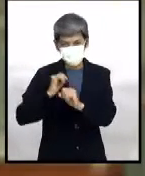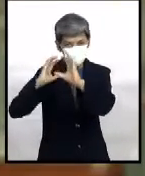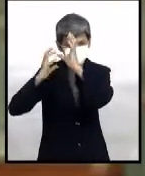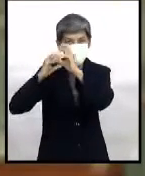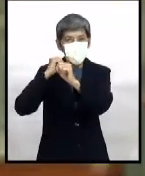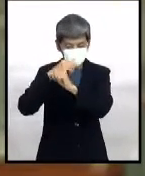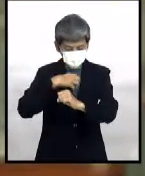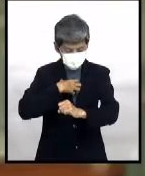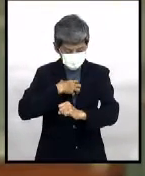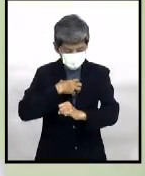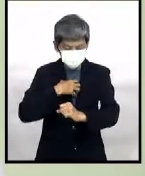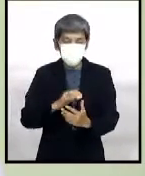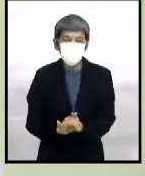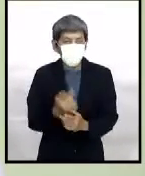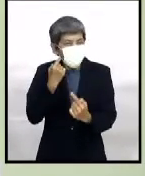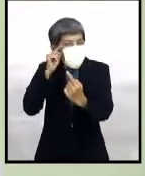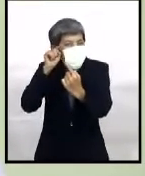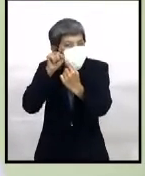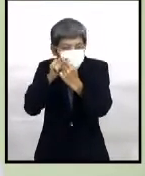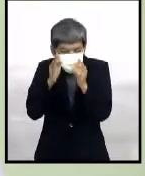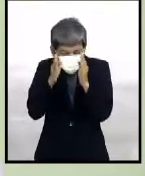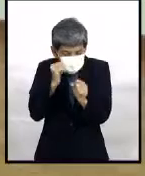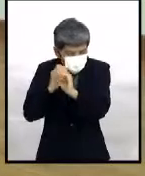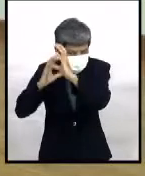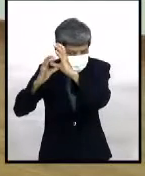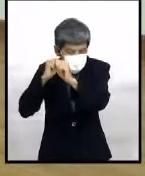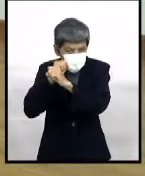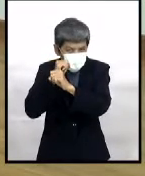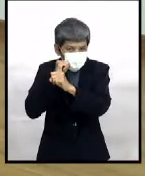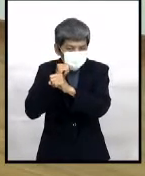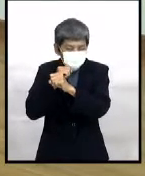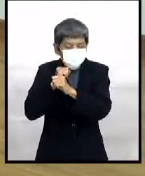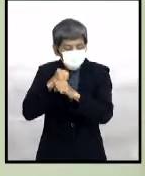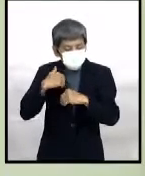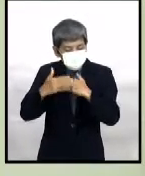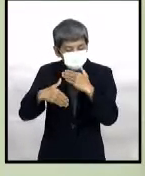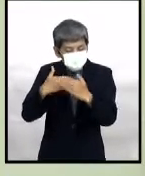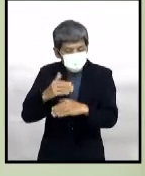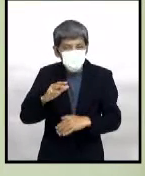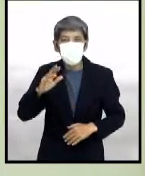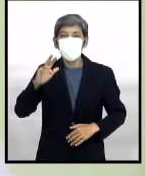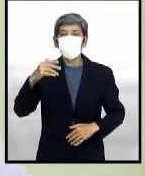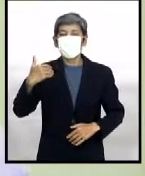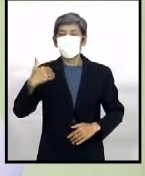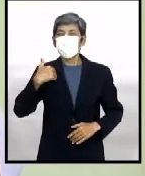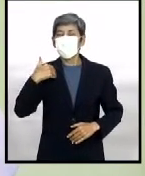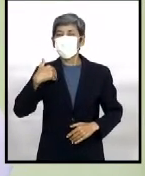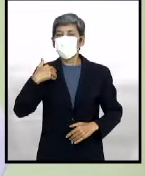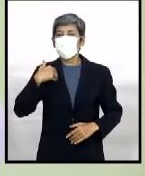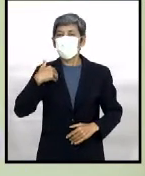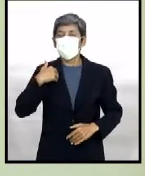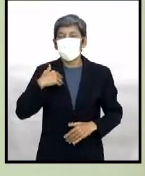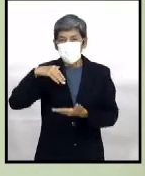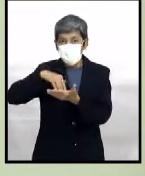นอยากทำหนังอะไรเงี้ย ค่ะ มุ่งไปทางสายนี้เลยก็จนกระทั่งมาทำงานถึงจุดหนึ่งพอดีได้ข่าวว่าเขามี